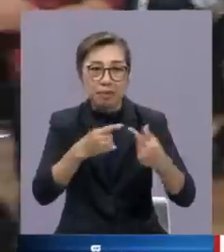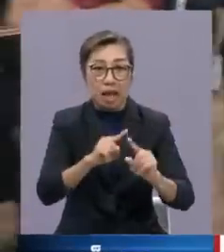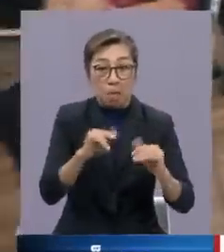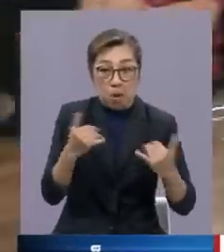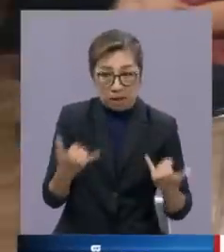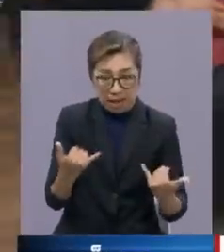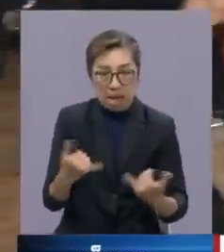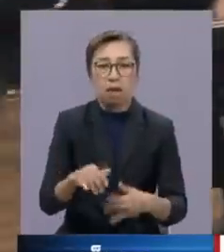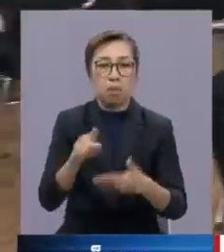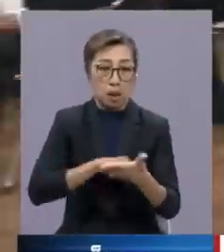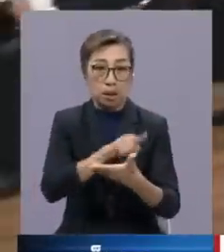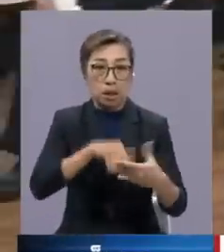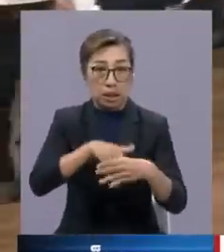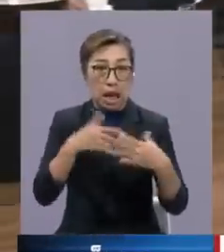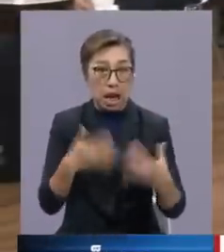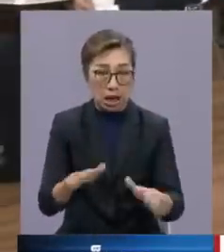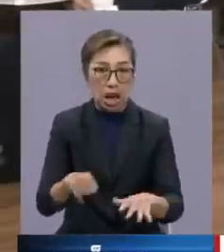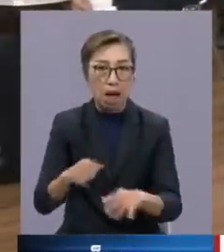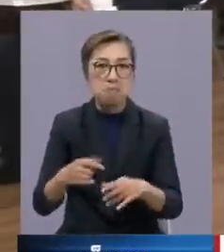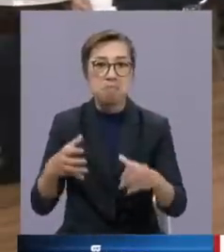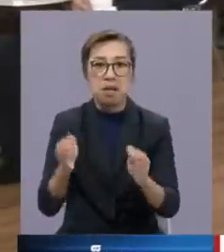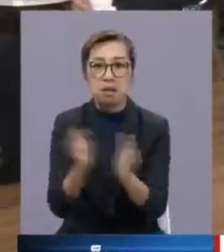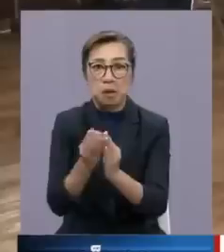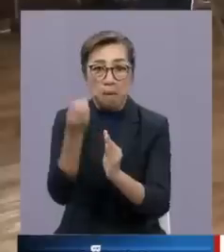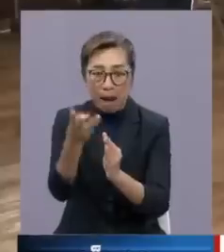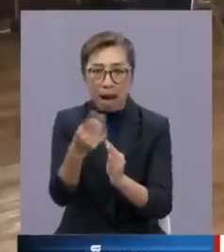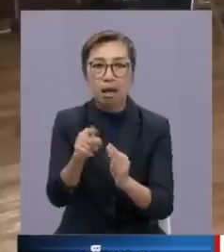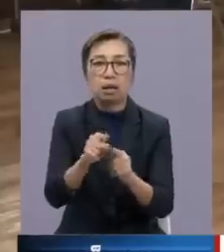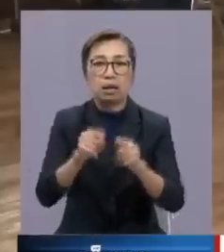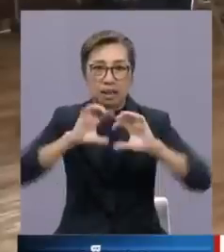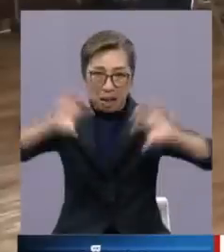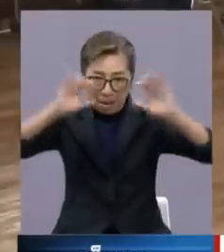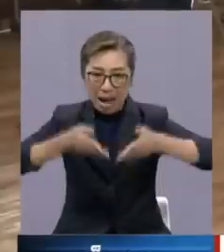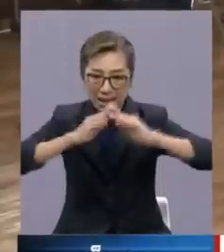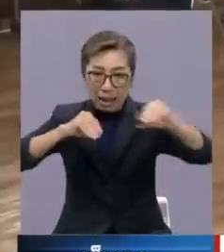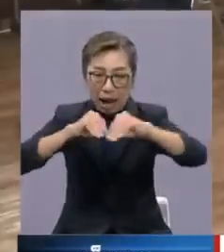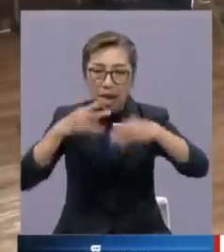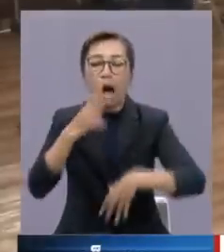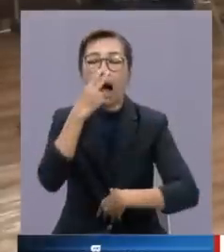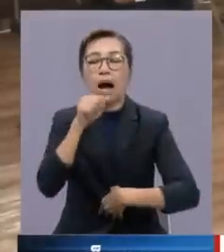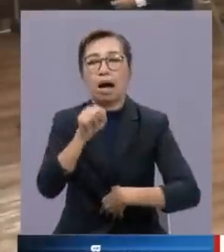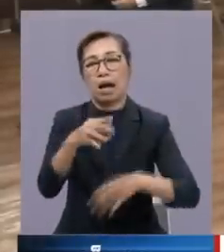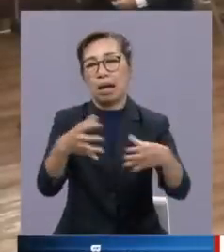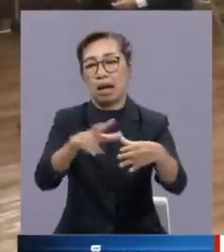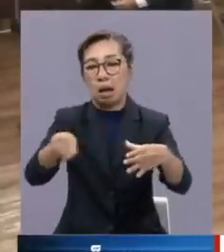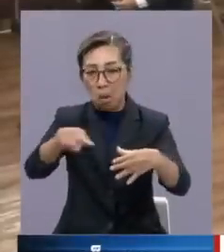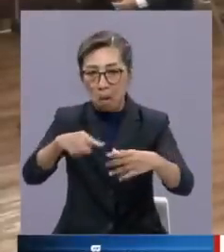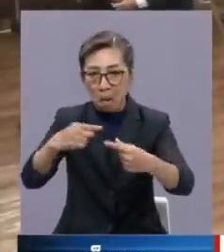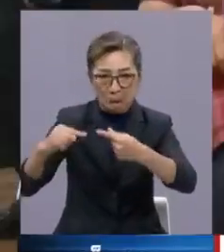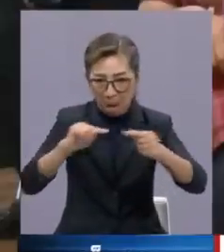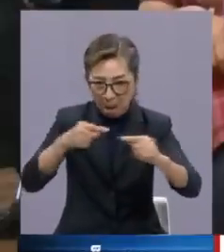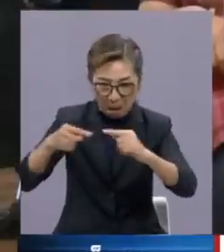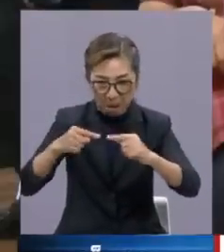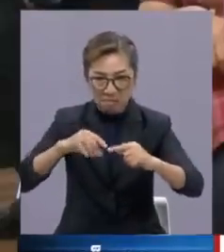าครองอำนาจใหม่มาจัดตั้งเป็นรัฐบาลจึงมองเห็นการแย่งชิงอำนาจภายในพรรคกลับมาเข้มข้นมาก